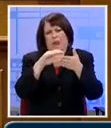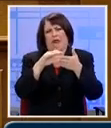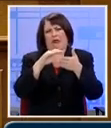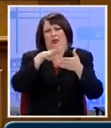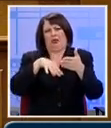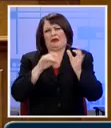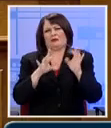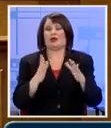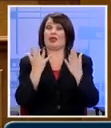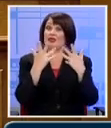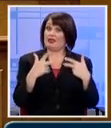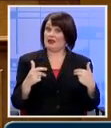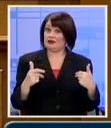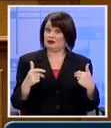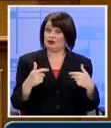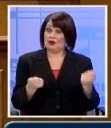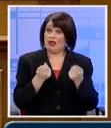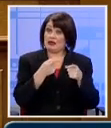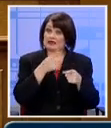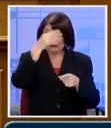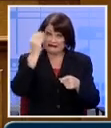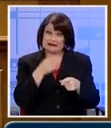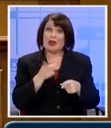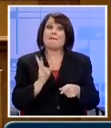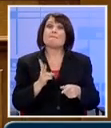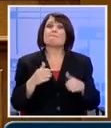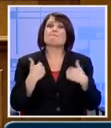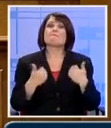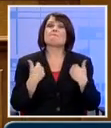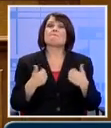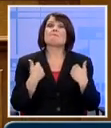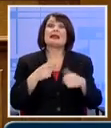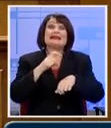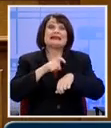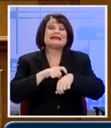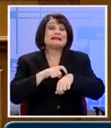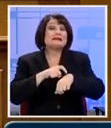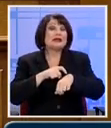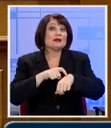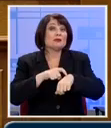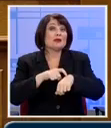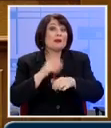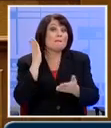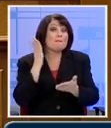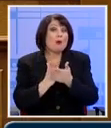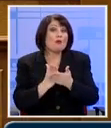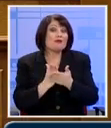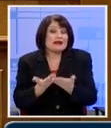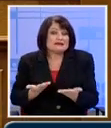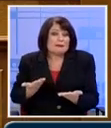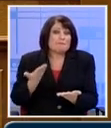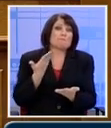Εκτός όμως από θέατρο, ο κύριος Τσίπρας παίζει και επικίνδυνα παιχνίδια τη στιγμή που επιλέγει για την πρόταση